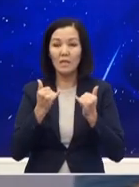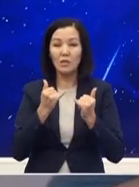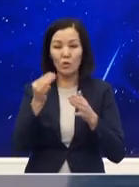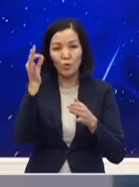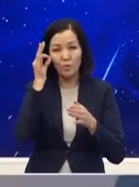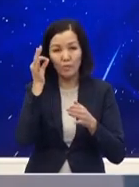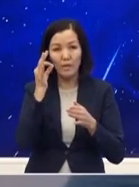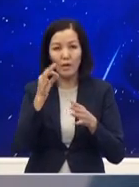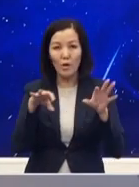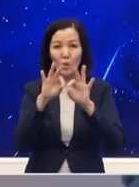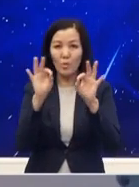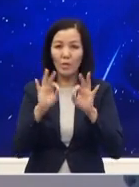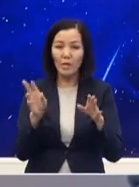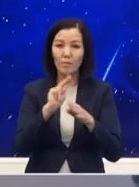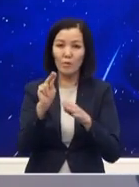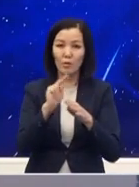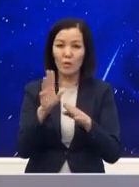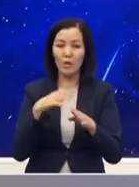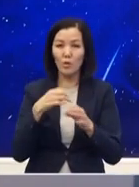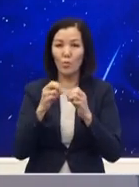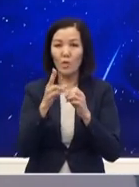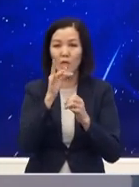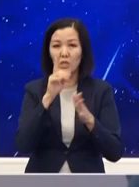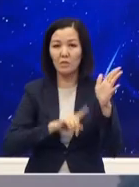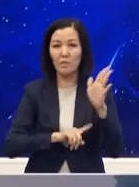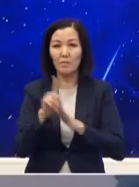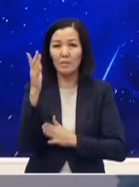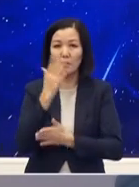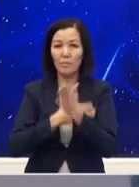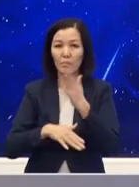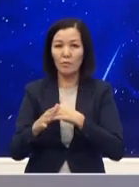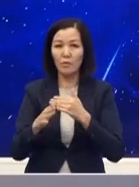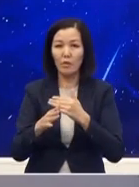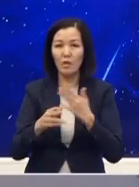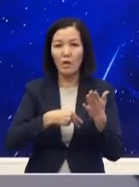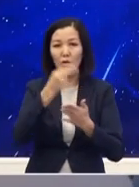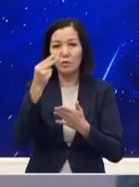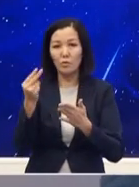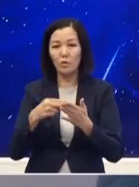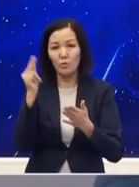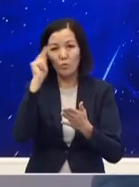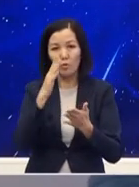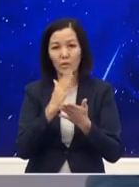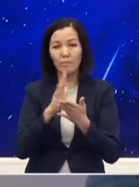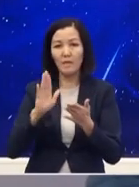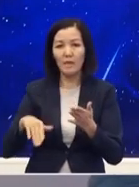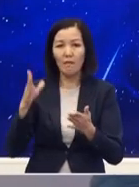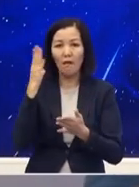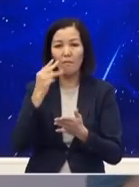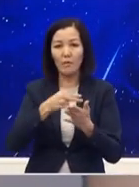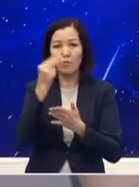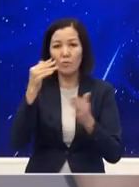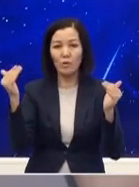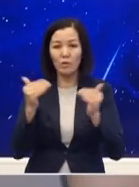аламын. Өнер әлеміне аяқ басқызды. 12 жасымнан мүмкіндігі шектеулі балаларға арналған сурет студиясында оқыдым. Кейіннен Алматы көркем